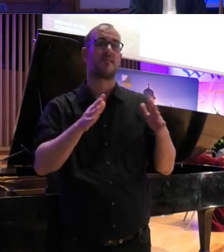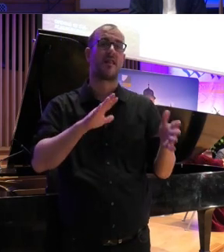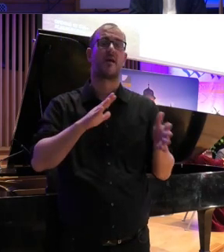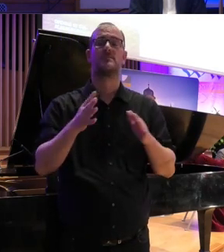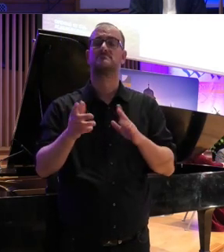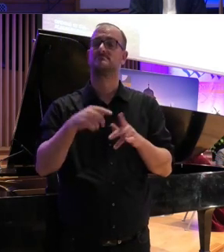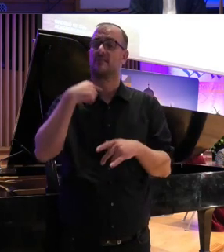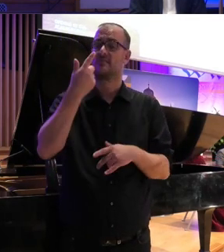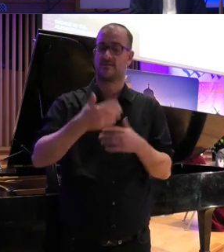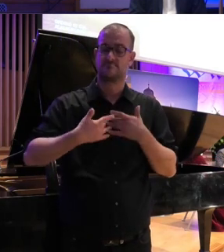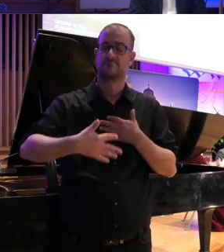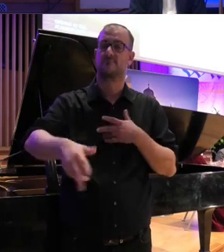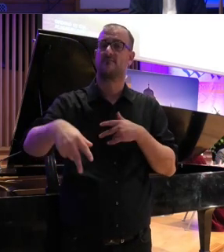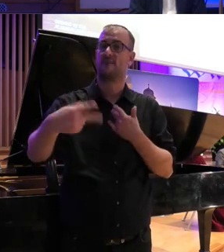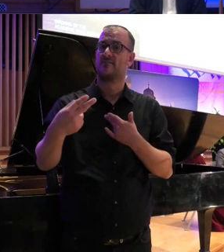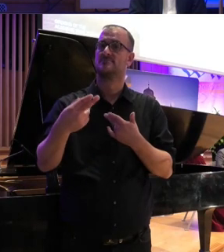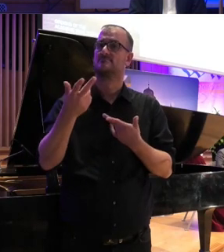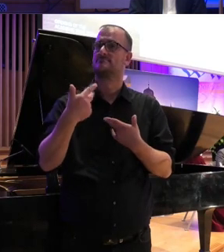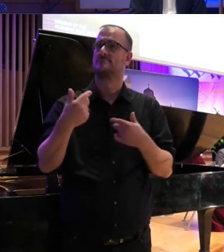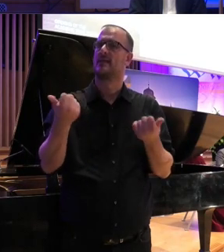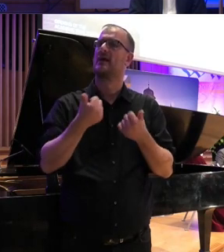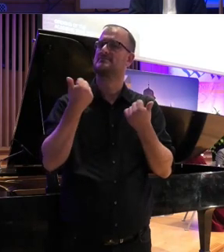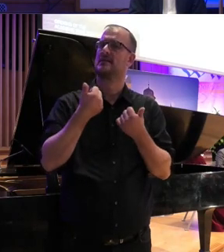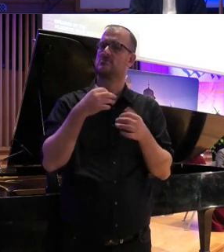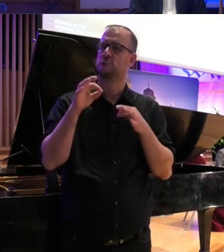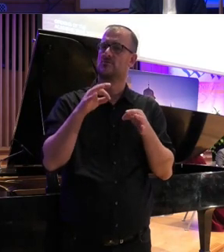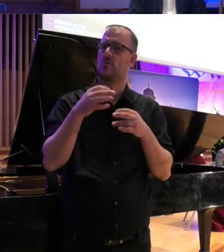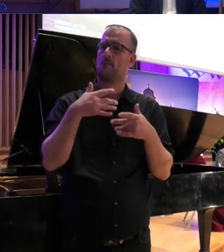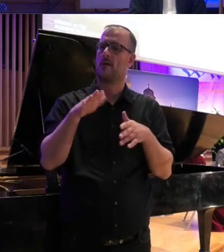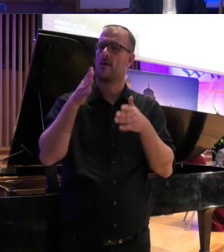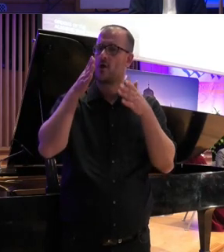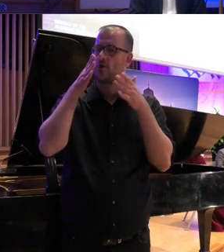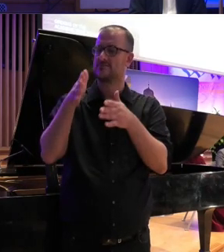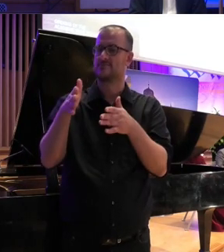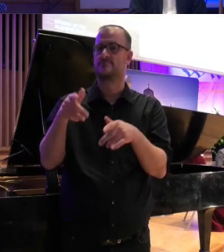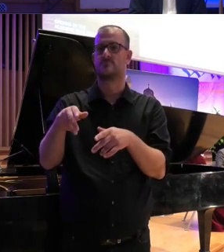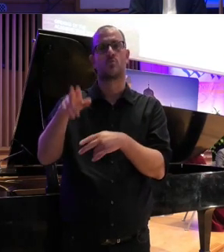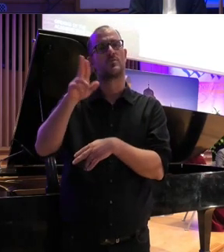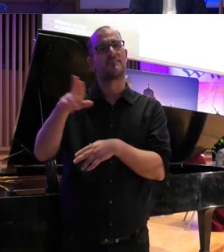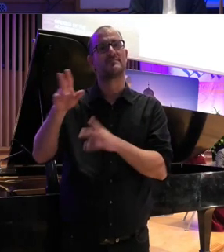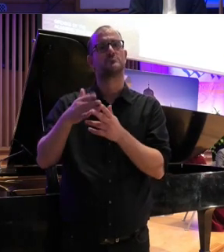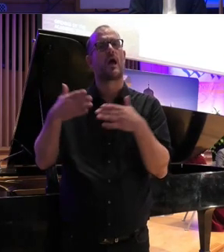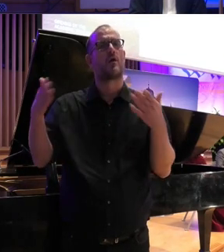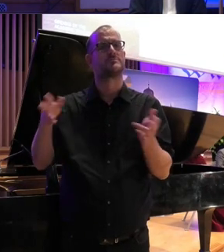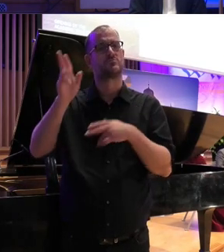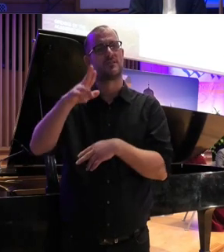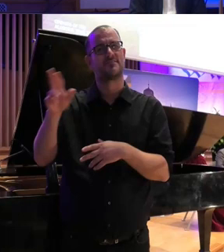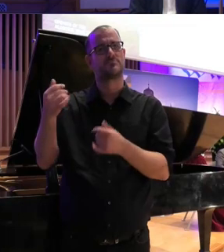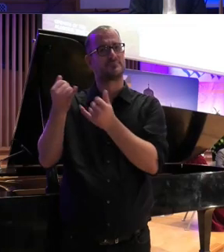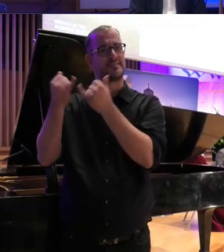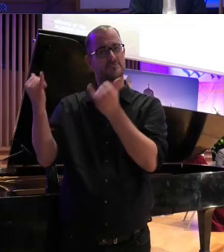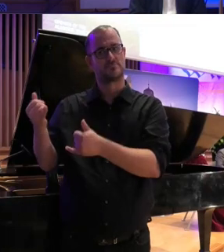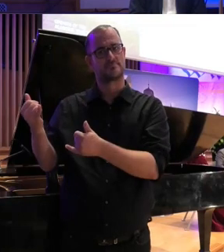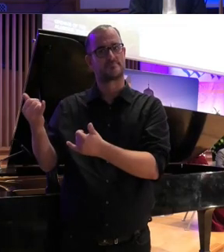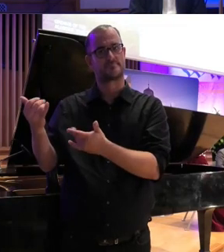in der nächsten Phase der Exzellenzstrategie die Konzentration von universitären und außeruniversitären Institutionen